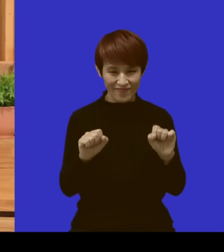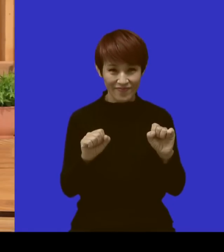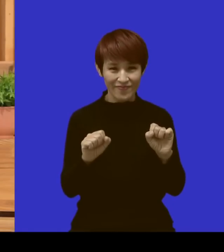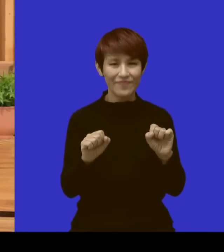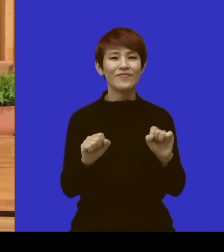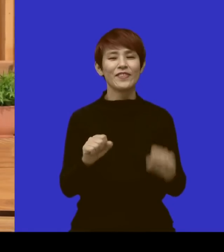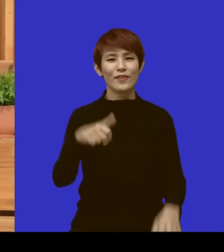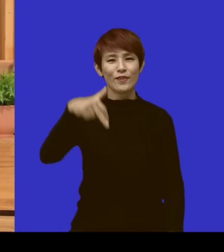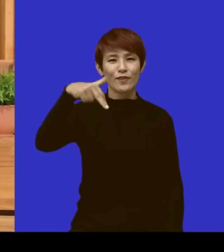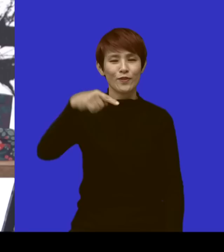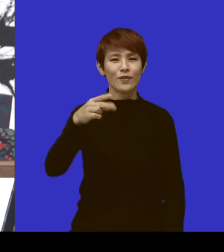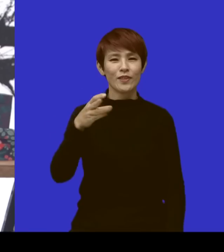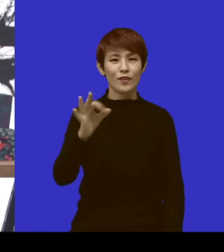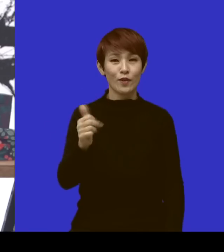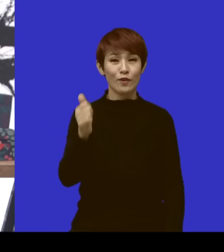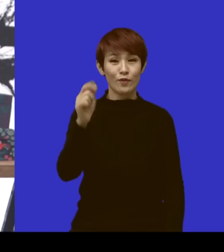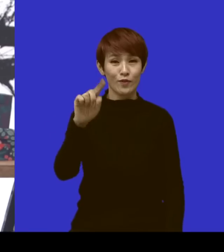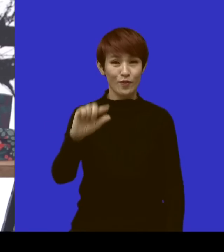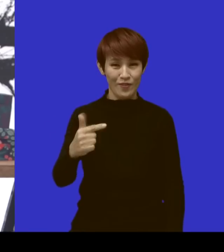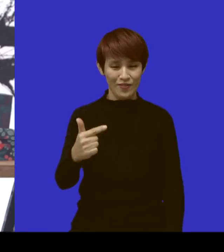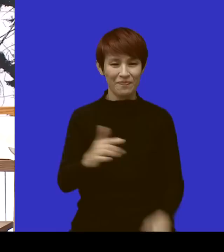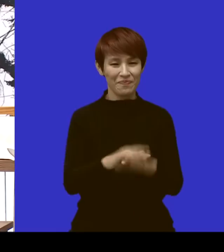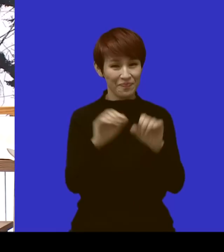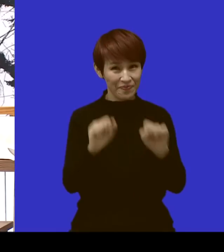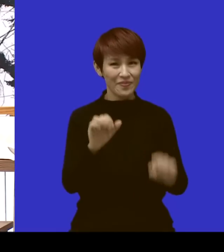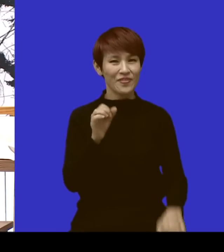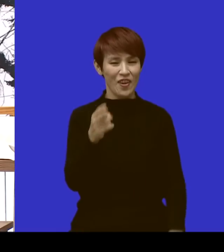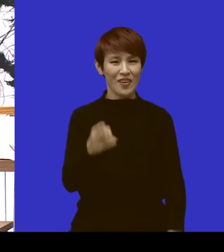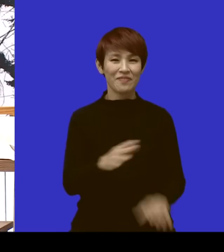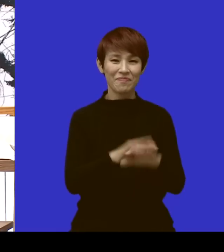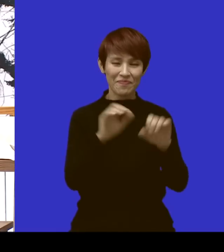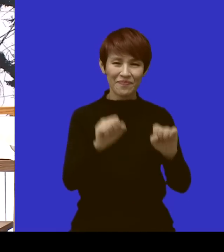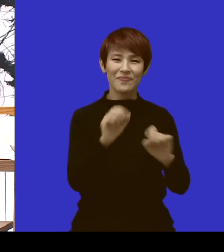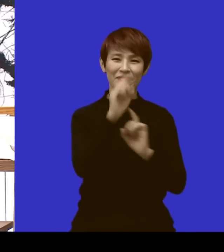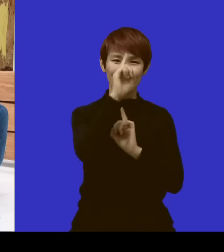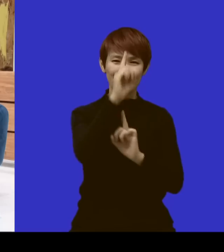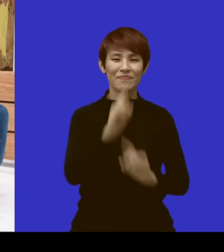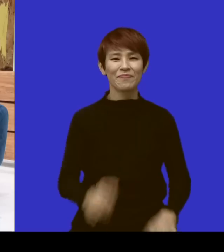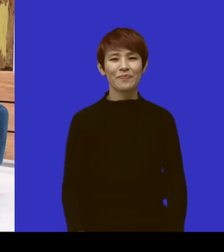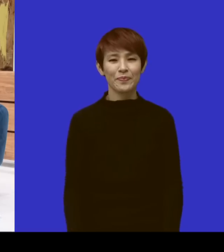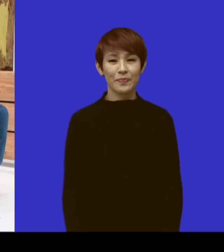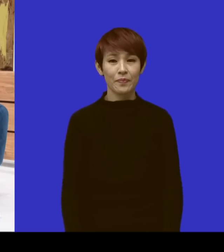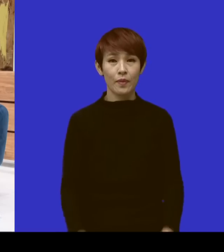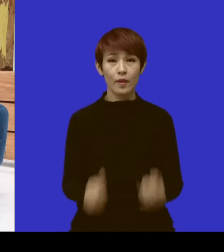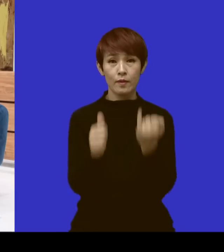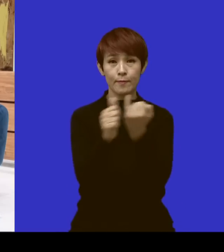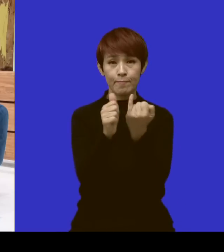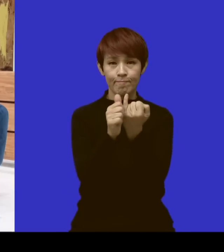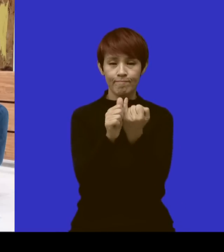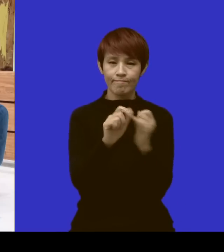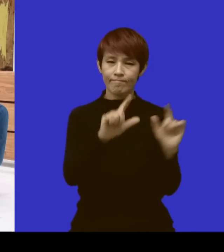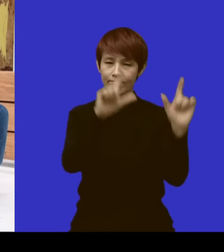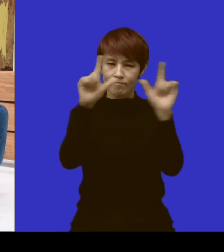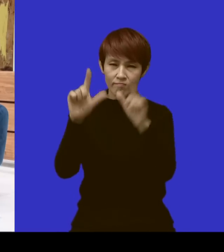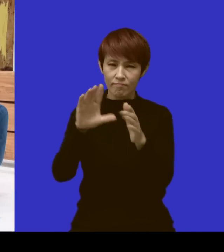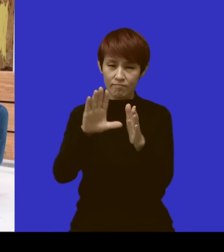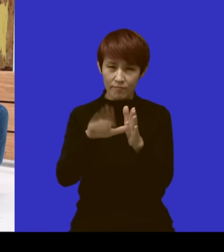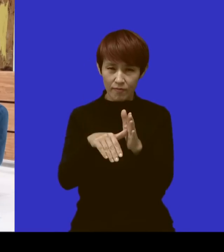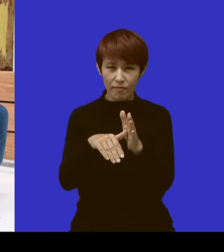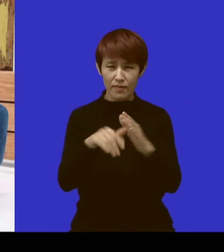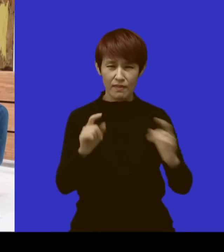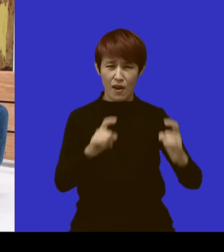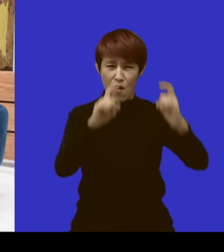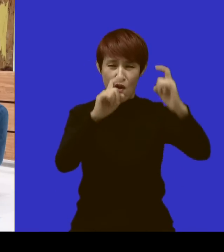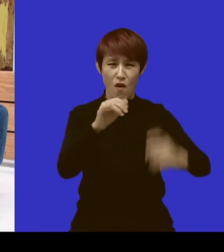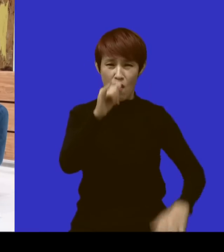안녕하세요. 새롭게 하소서 주영훈입니다. 안녕하세요. 연예일입니다. 안녕하세요. 이정수입니다. 부부가 함께 살다 보면 쌓아온 애정만큼이나